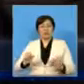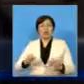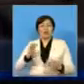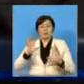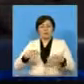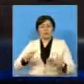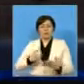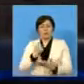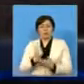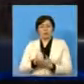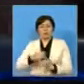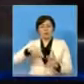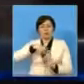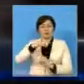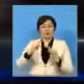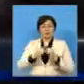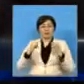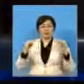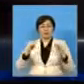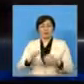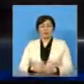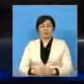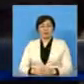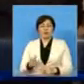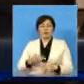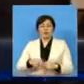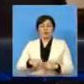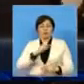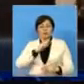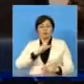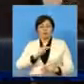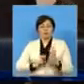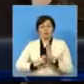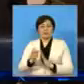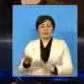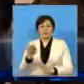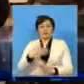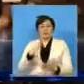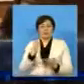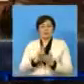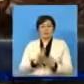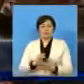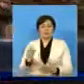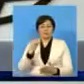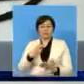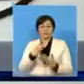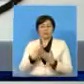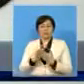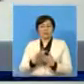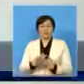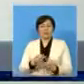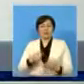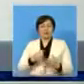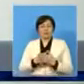басшысының. Осы кәсіпкерлік дамытудағы. Осы игі істердің басында қашанда сіздер болыңыздар, көріңіздер, қызығын көріңіздер осылардың. Бұған